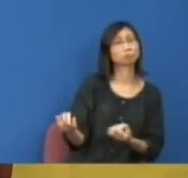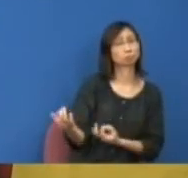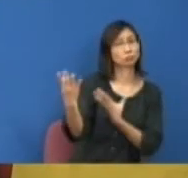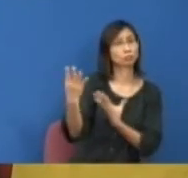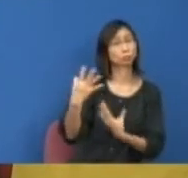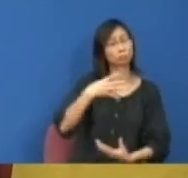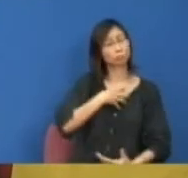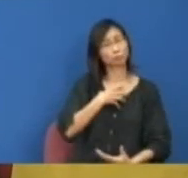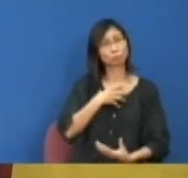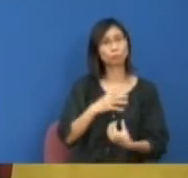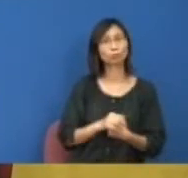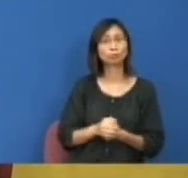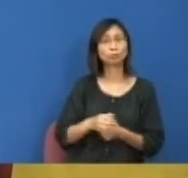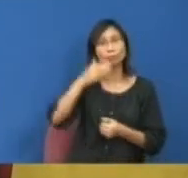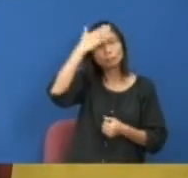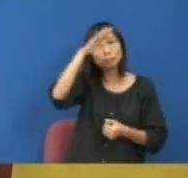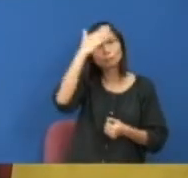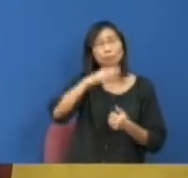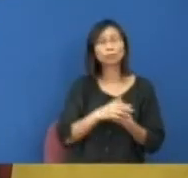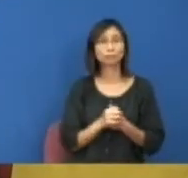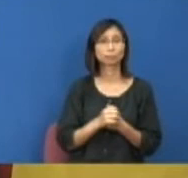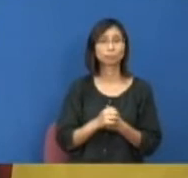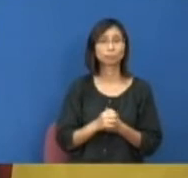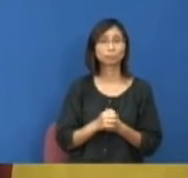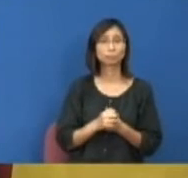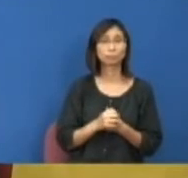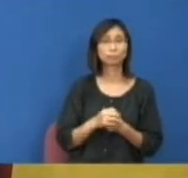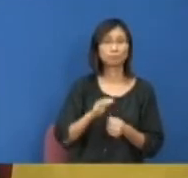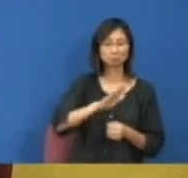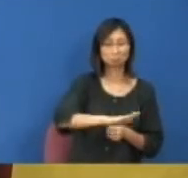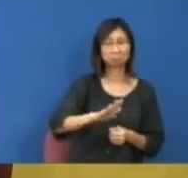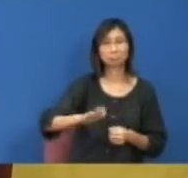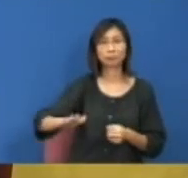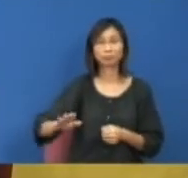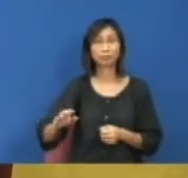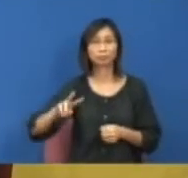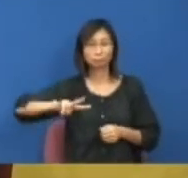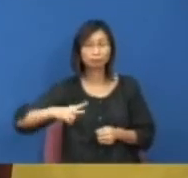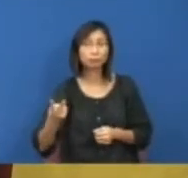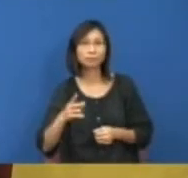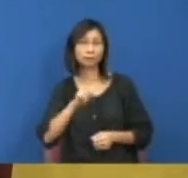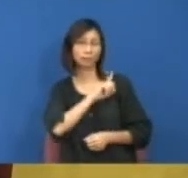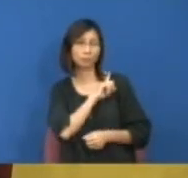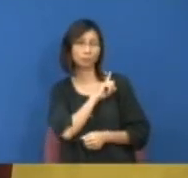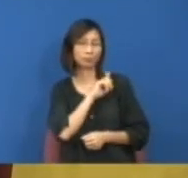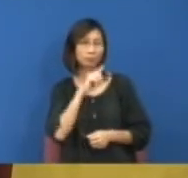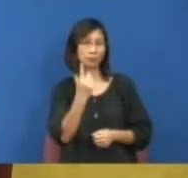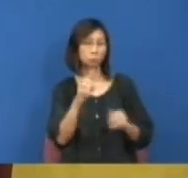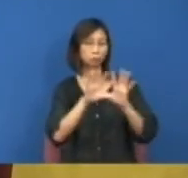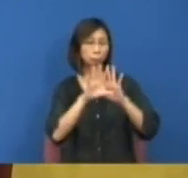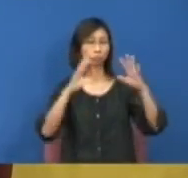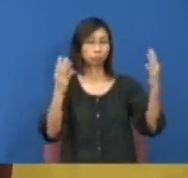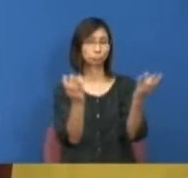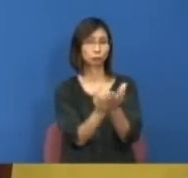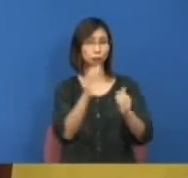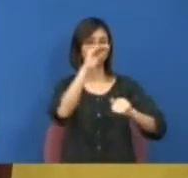因為佢哋具備一種認同感、意識、醒覺，而佢哋慢慢形成到自己一個即係階級進行一個抗爭啦各